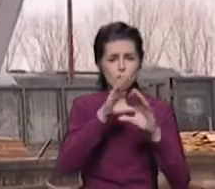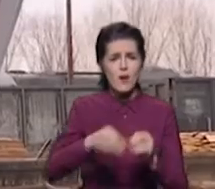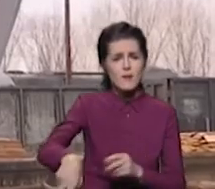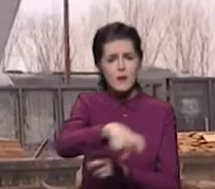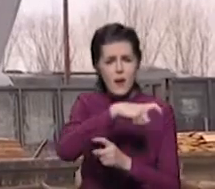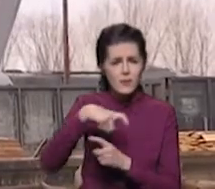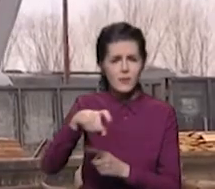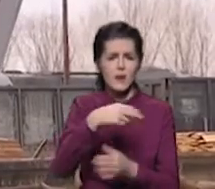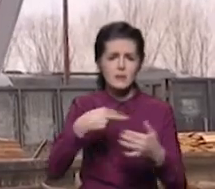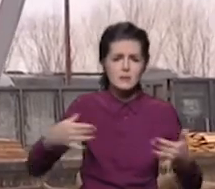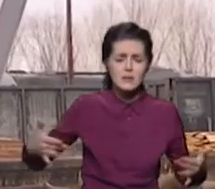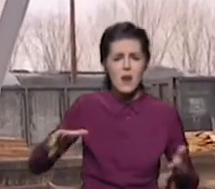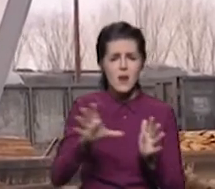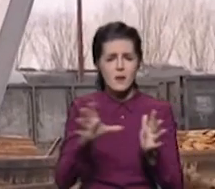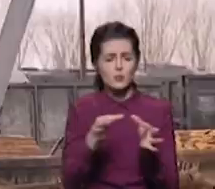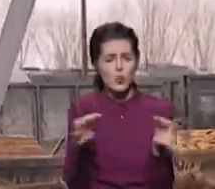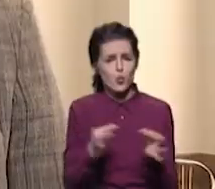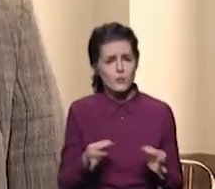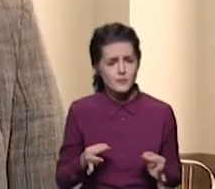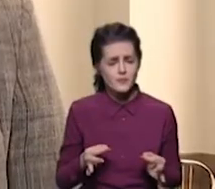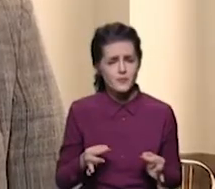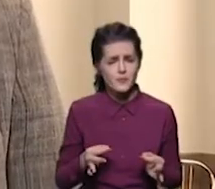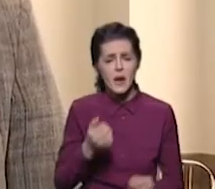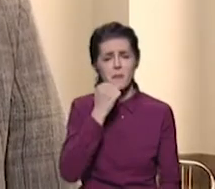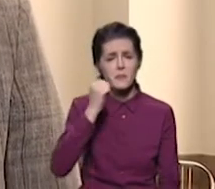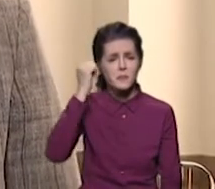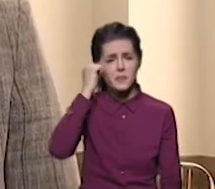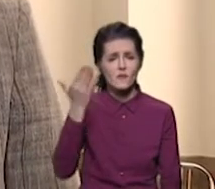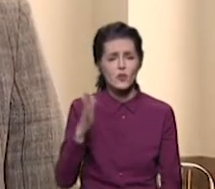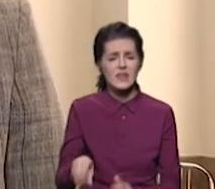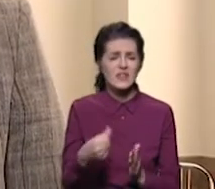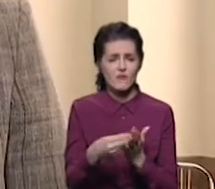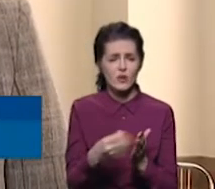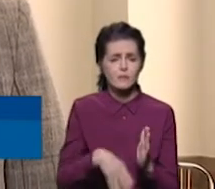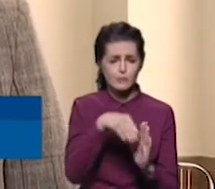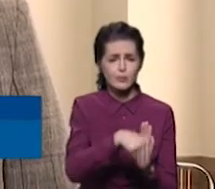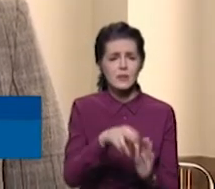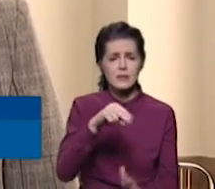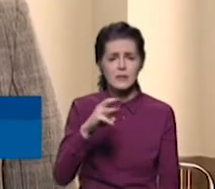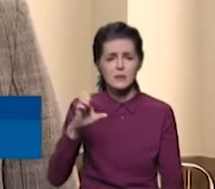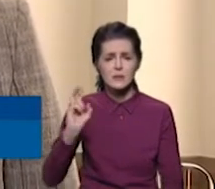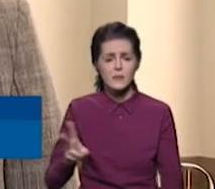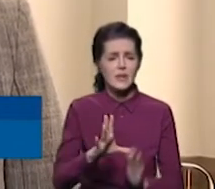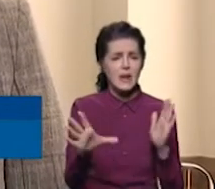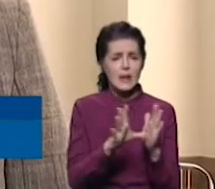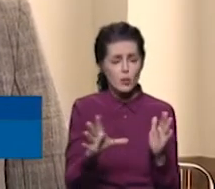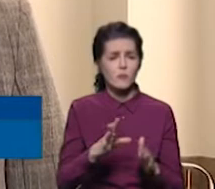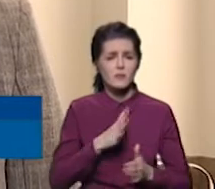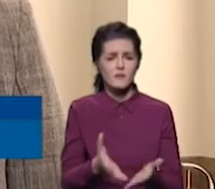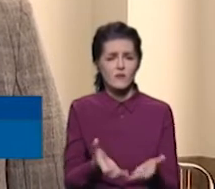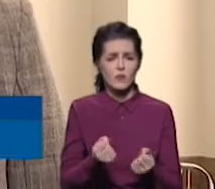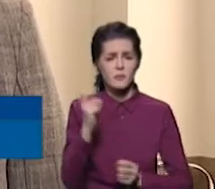кран та оновили електричні комунікації. Благодаря инвестициям ДТЭК «Энерго» было освоено на